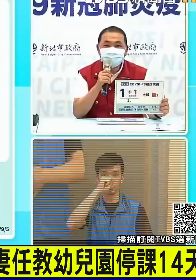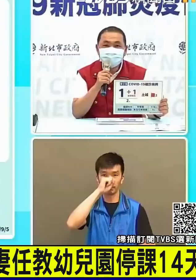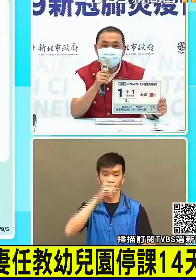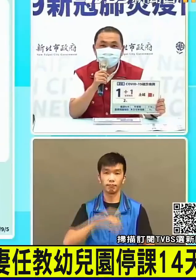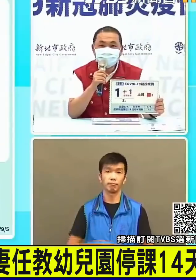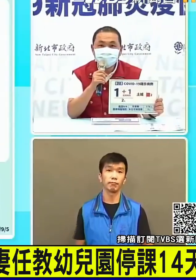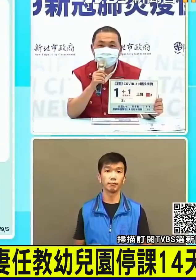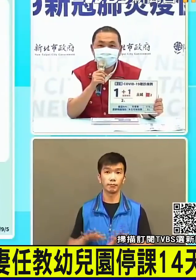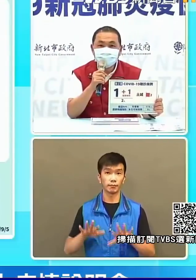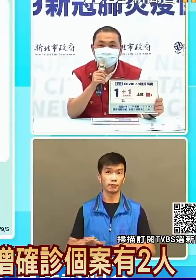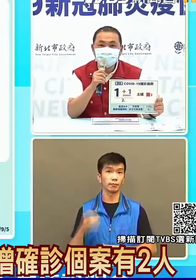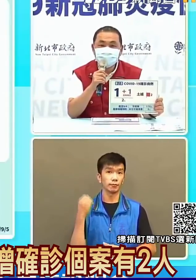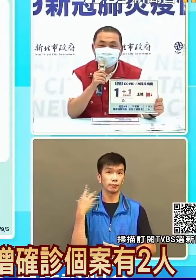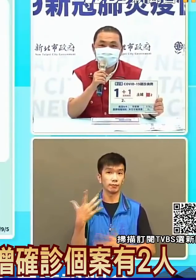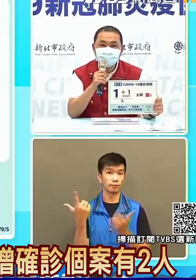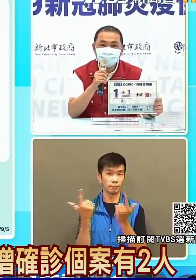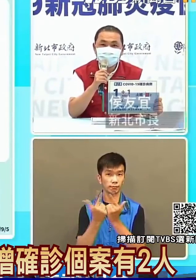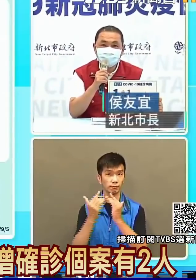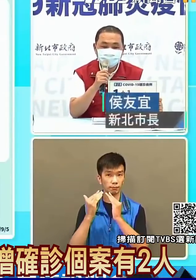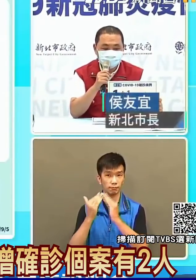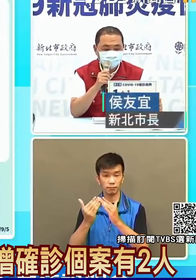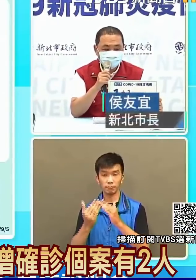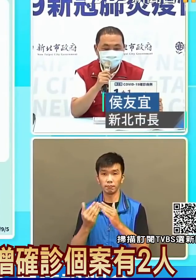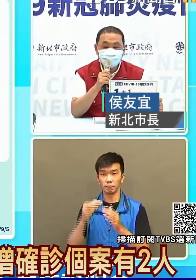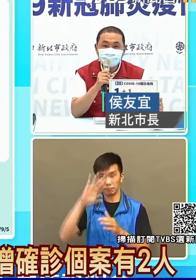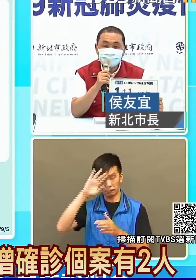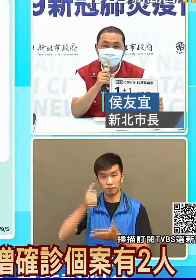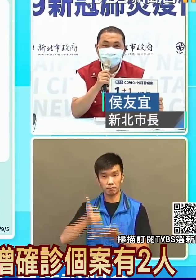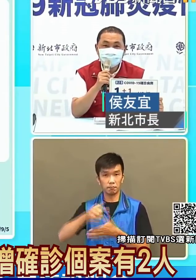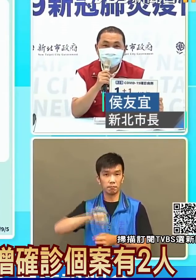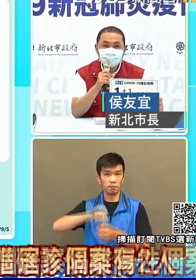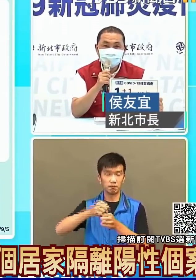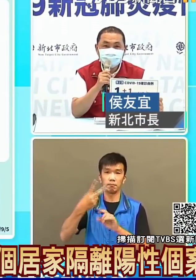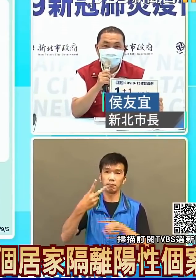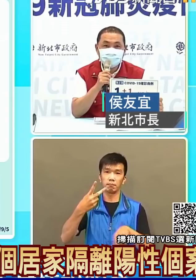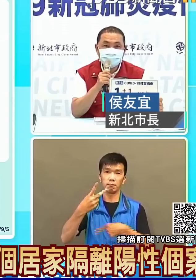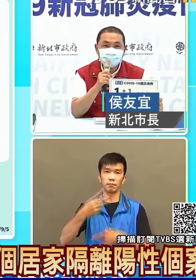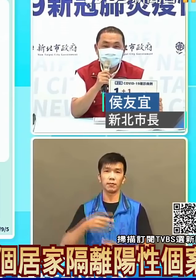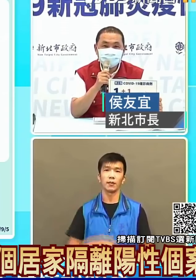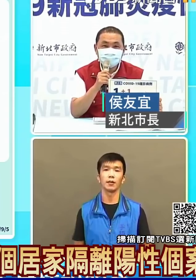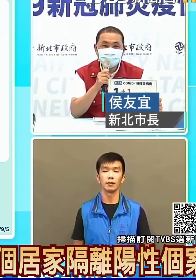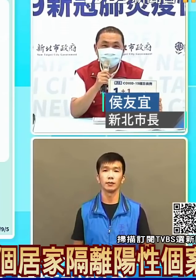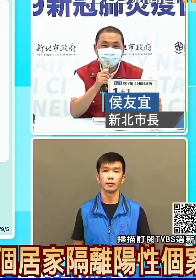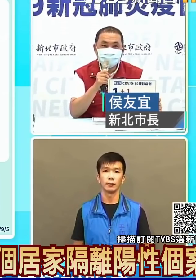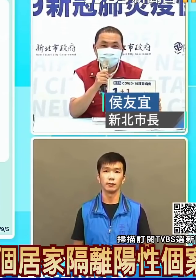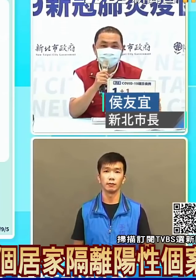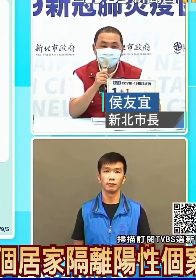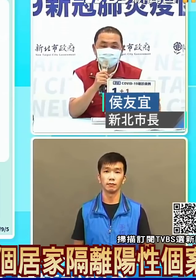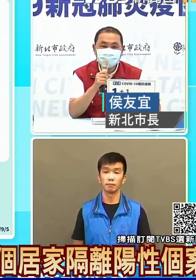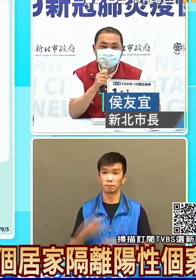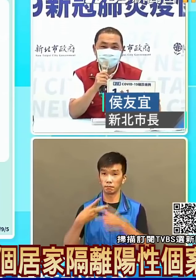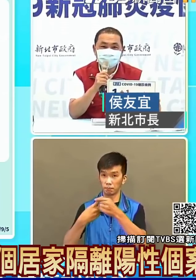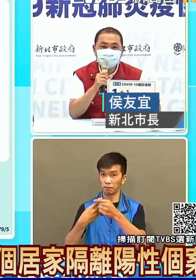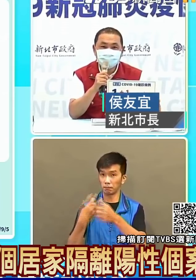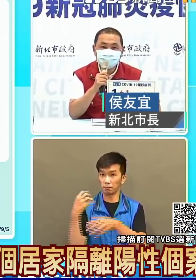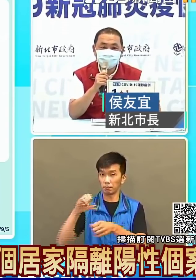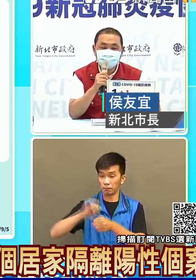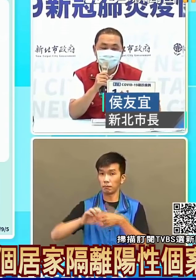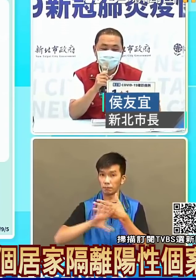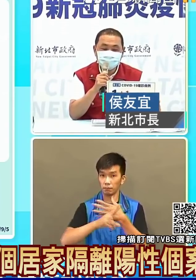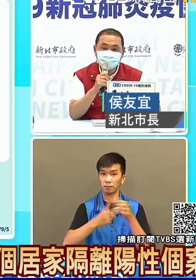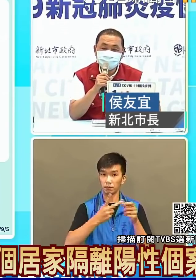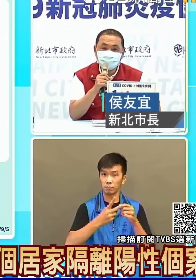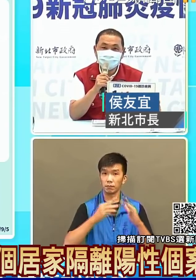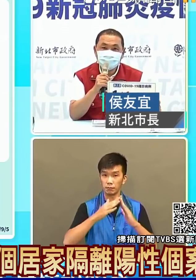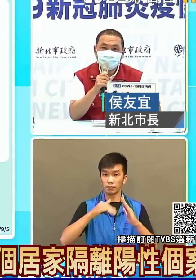今天新北市的新增确诊个案有两人，一个新增个案，另外一个居家隔离